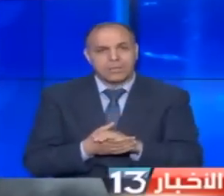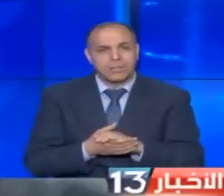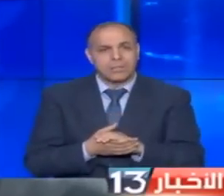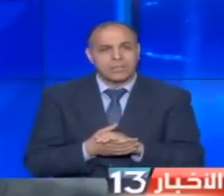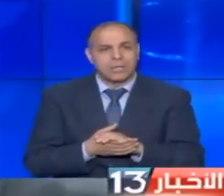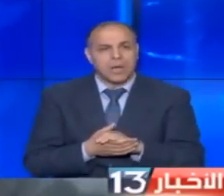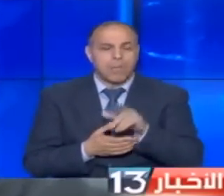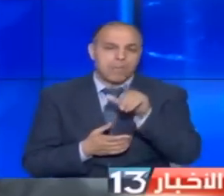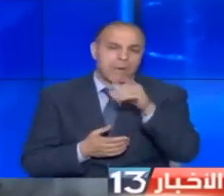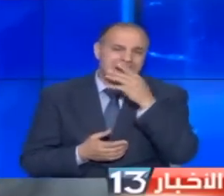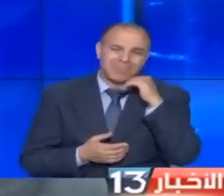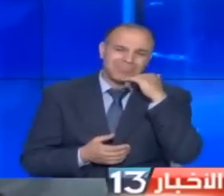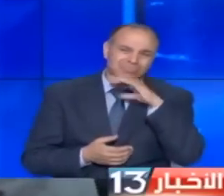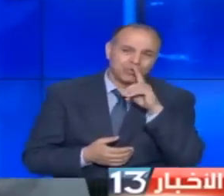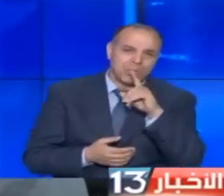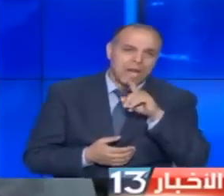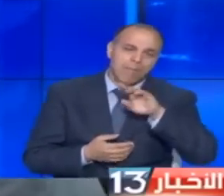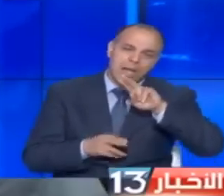الحكومه